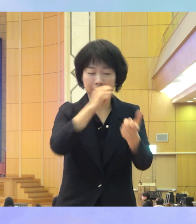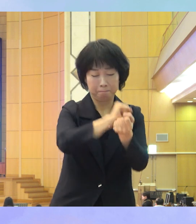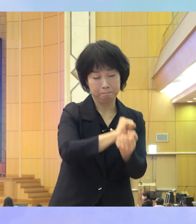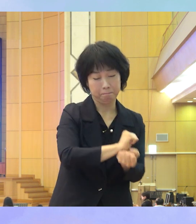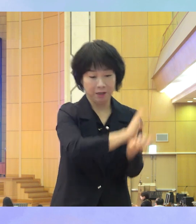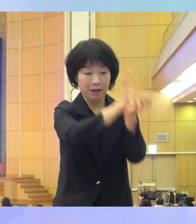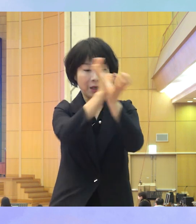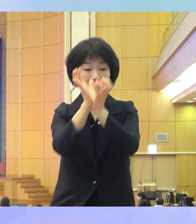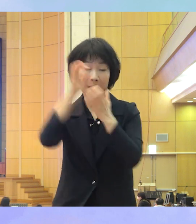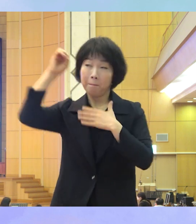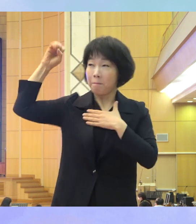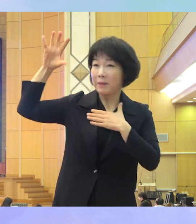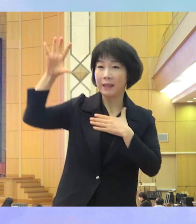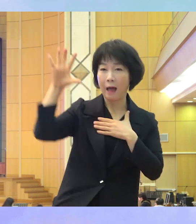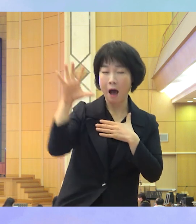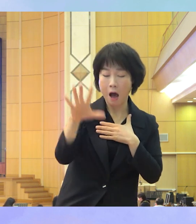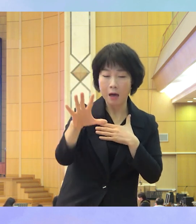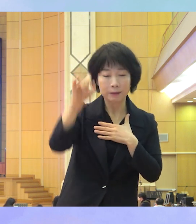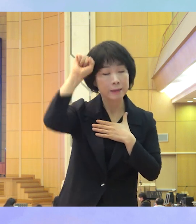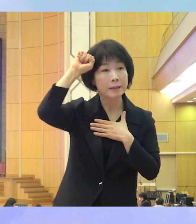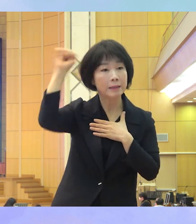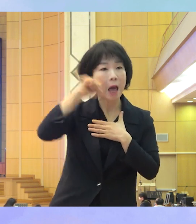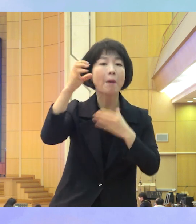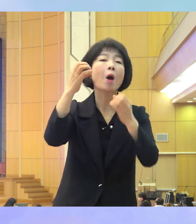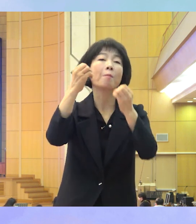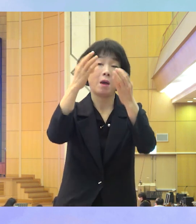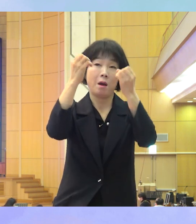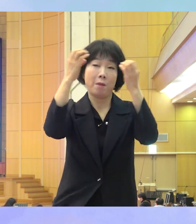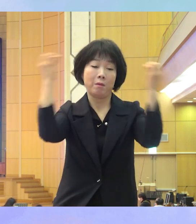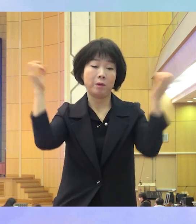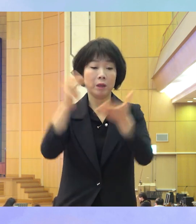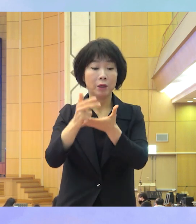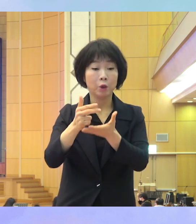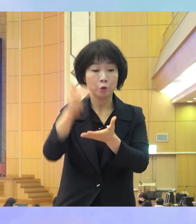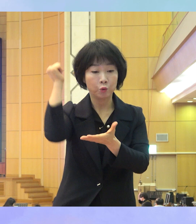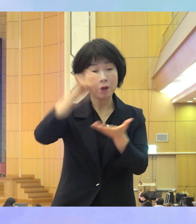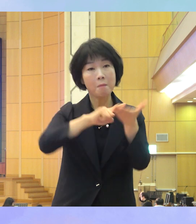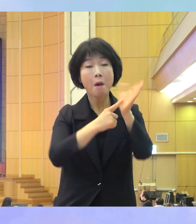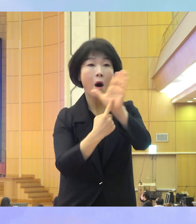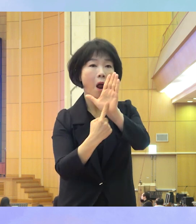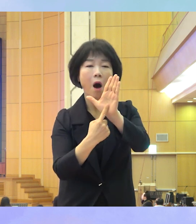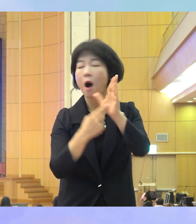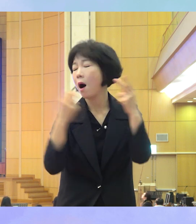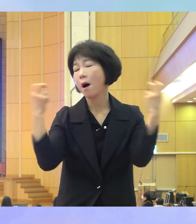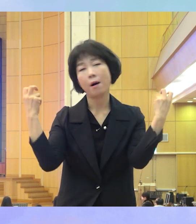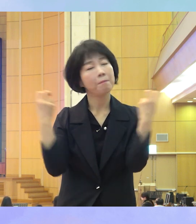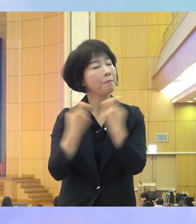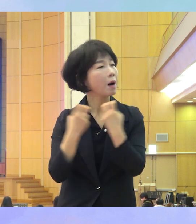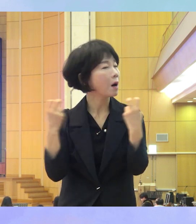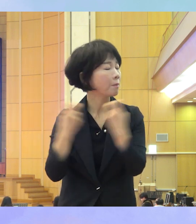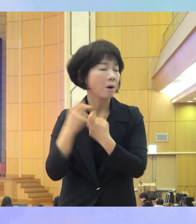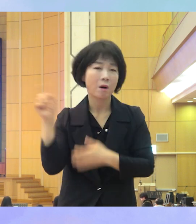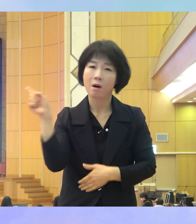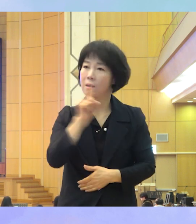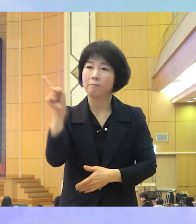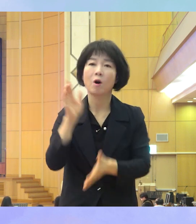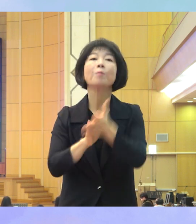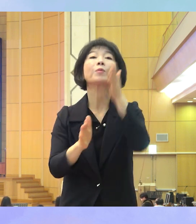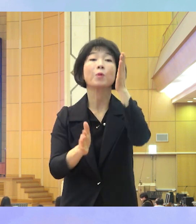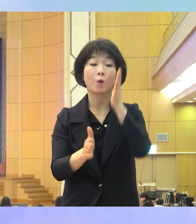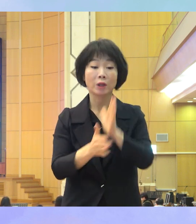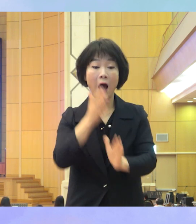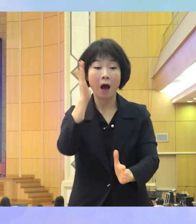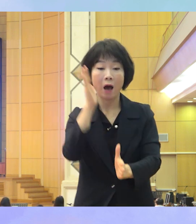밑에 백합화요 빛나는 새벽별 주님 영원할기라